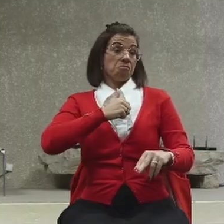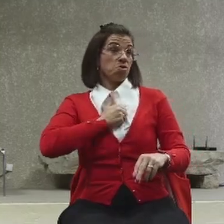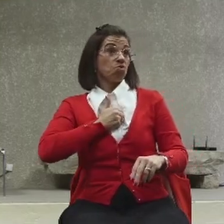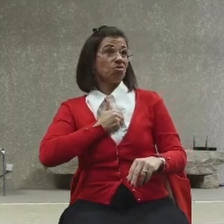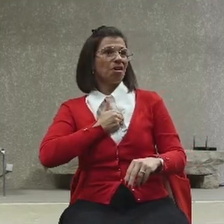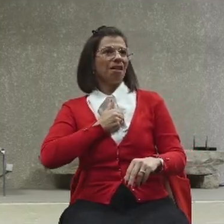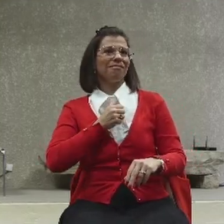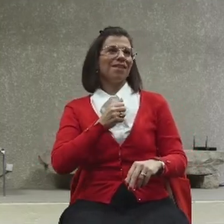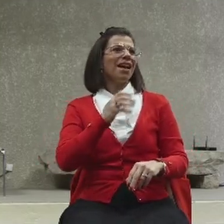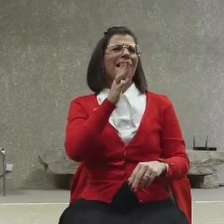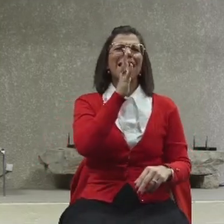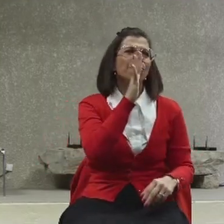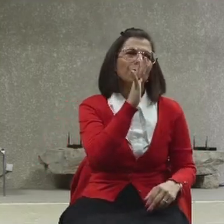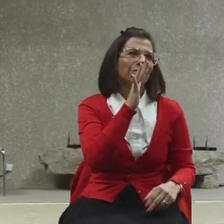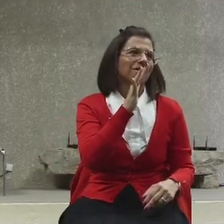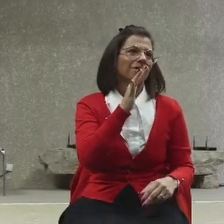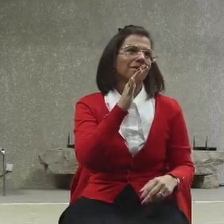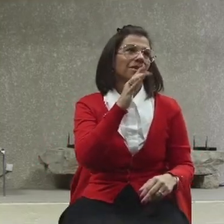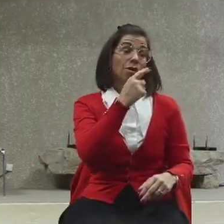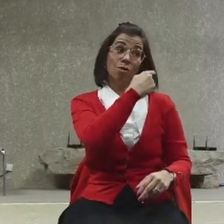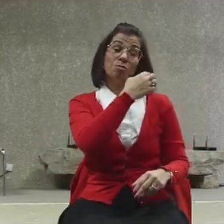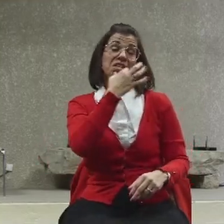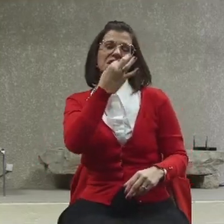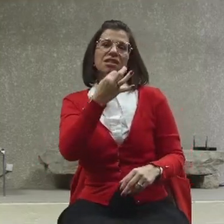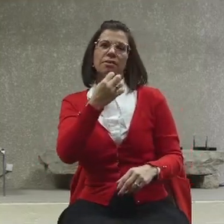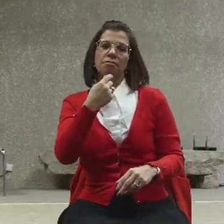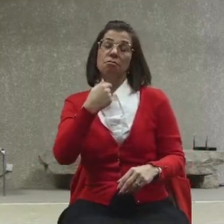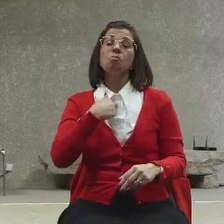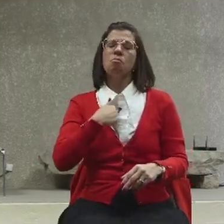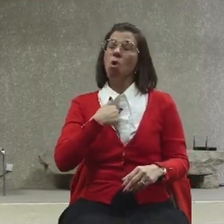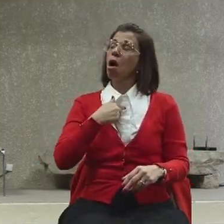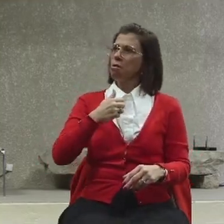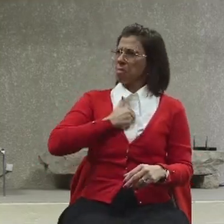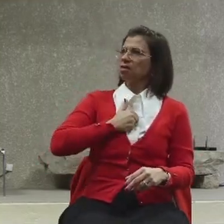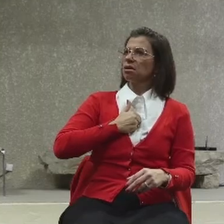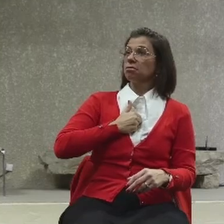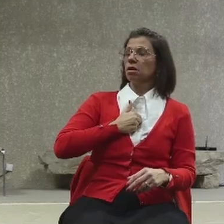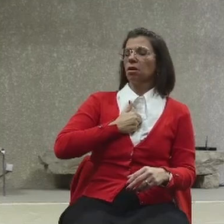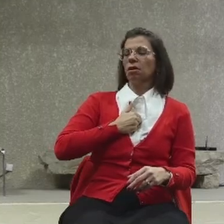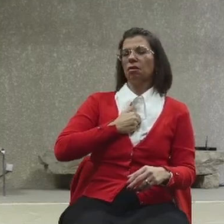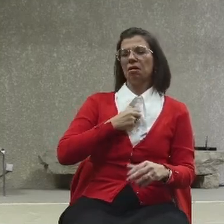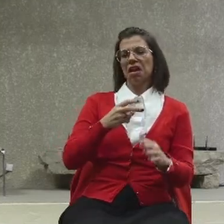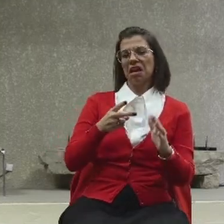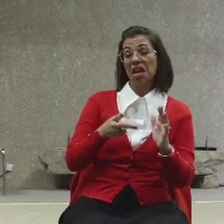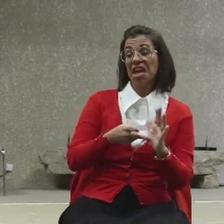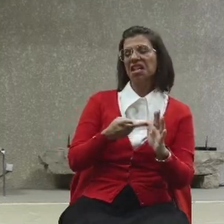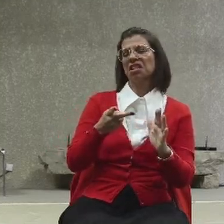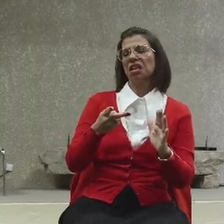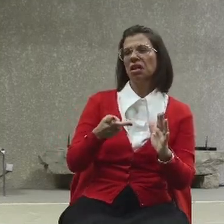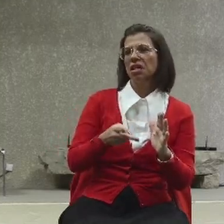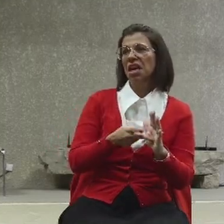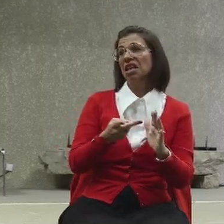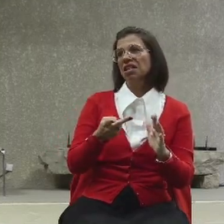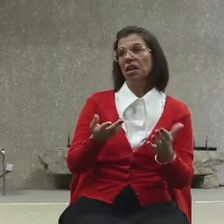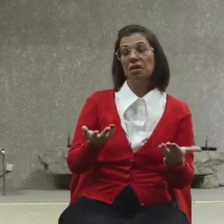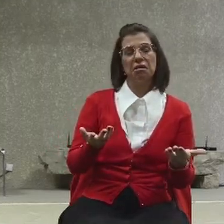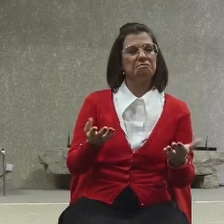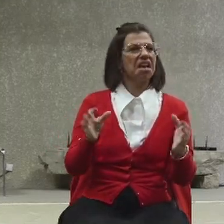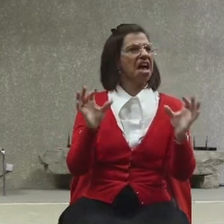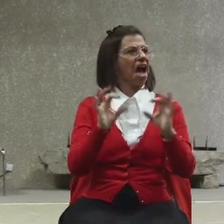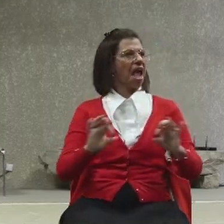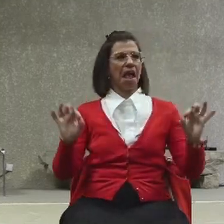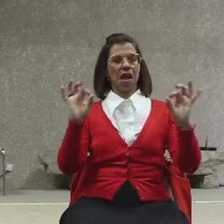ça suppose nos efforts. Et on peut essayer par nous-mêmes, même de mourir à nous-mêmes.